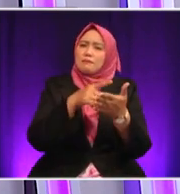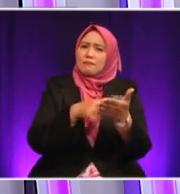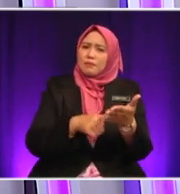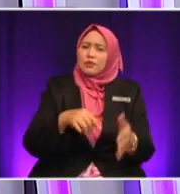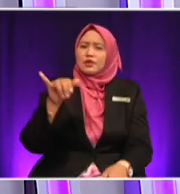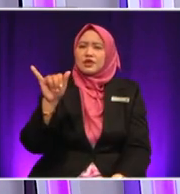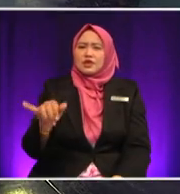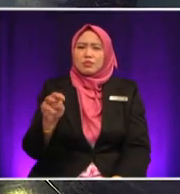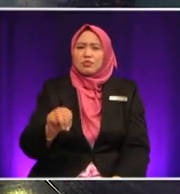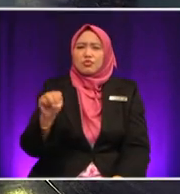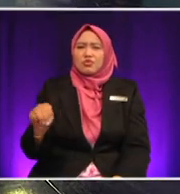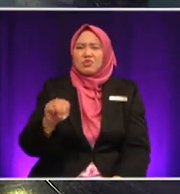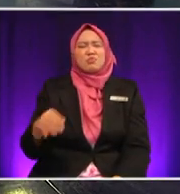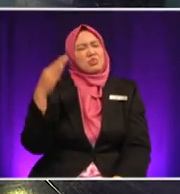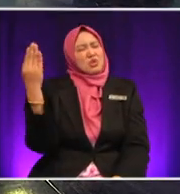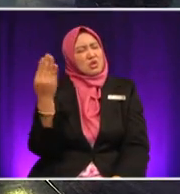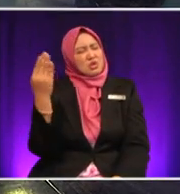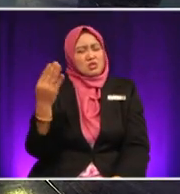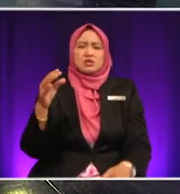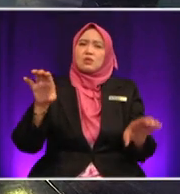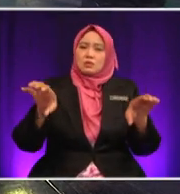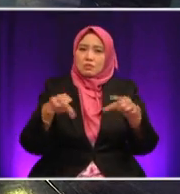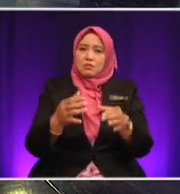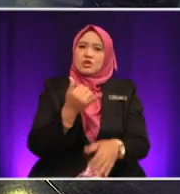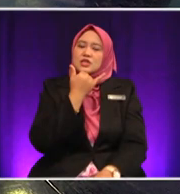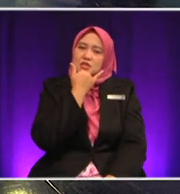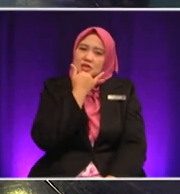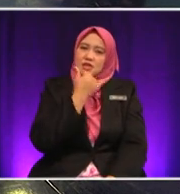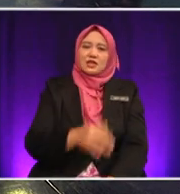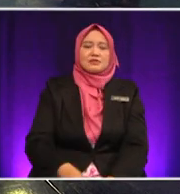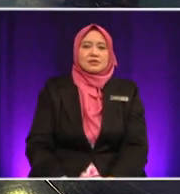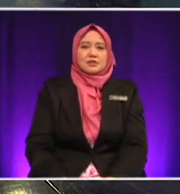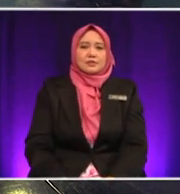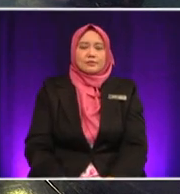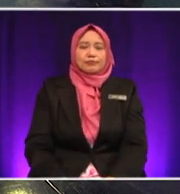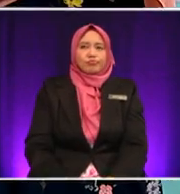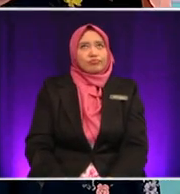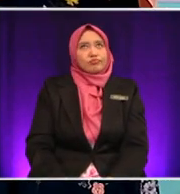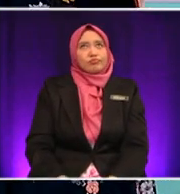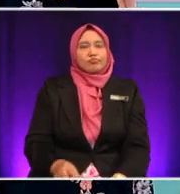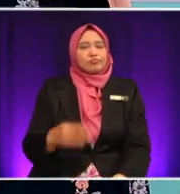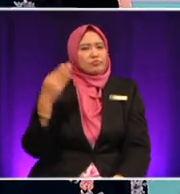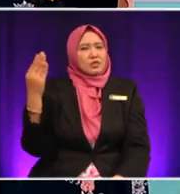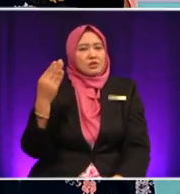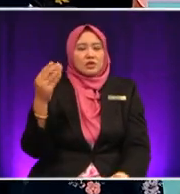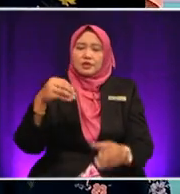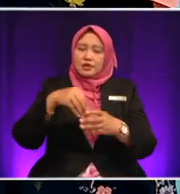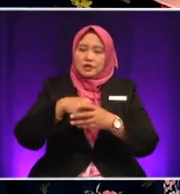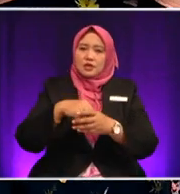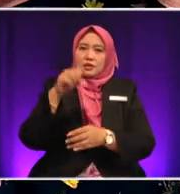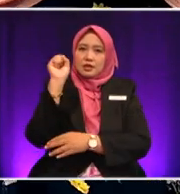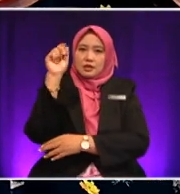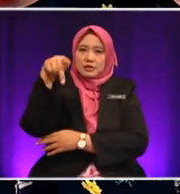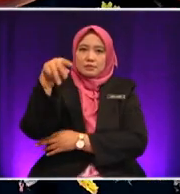murid dalam topik ini ataupun tajuk nih oleh karena topik ini kita bertanya nih soal dan SPM biasanya dia bertanya mengenai